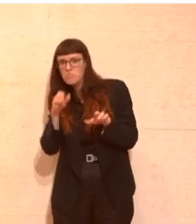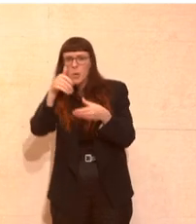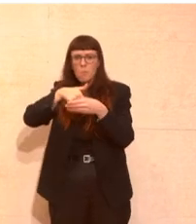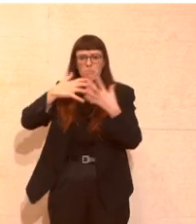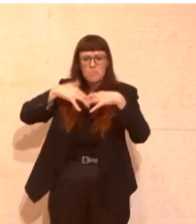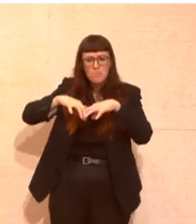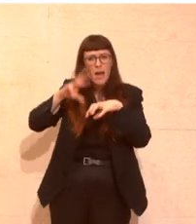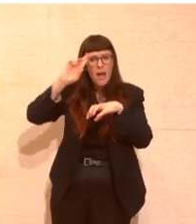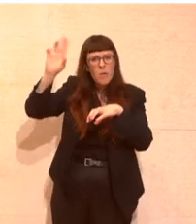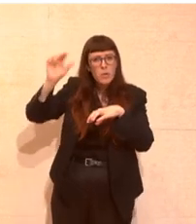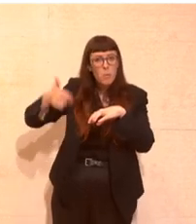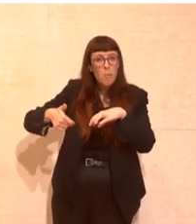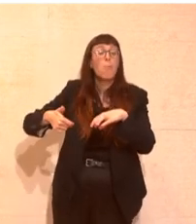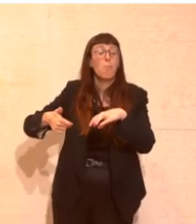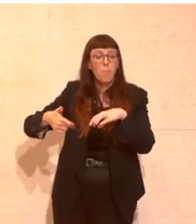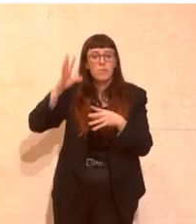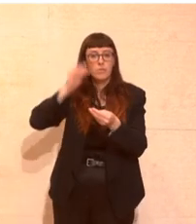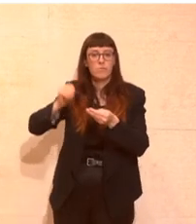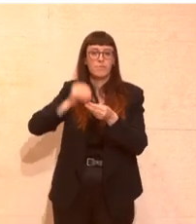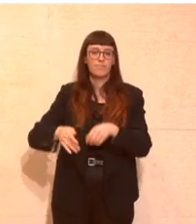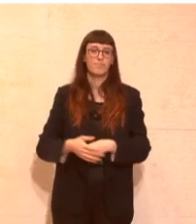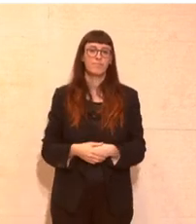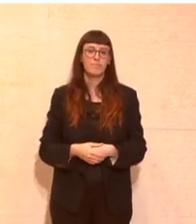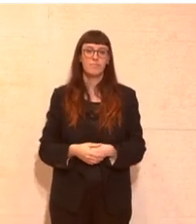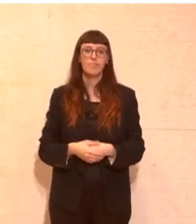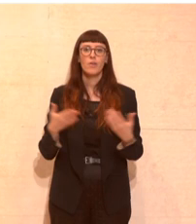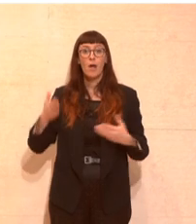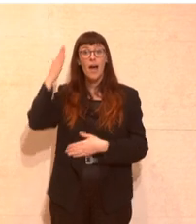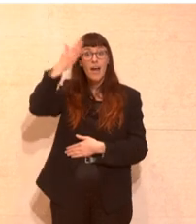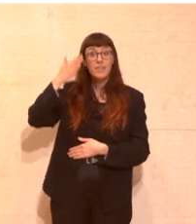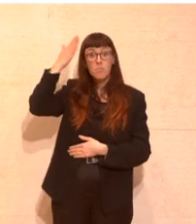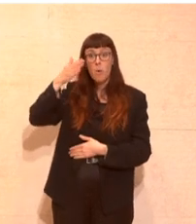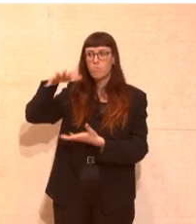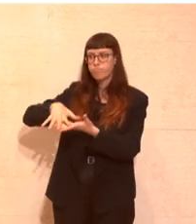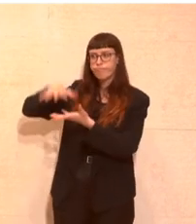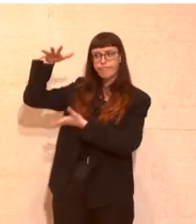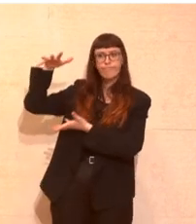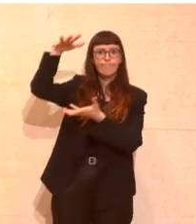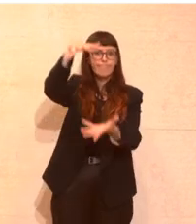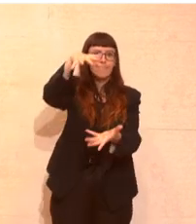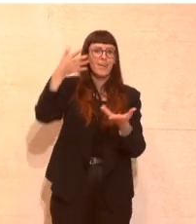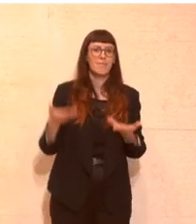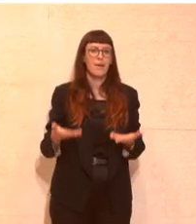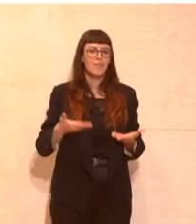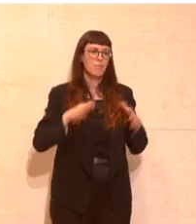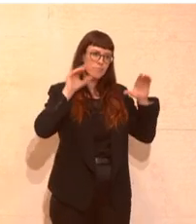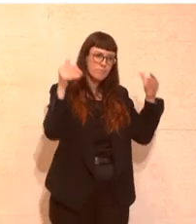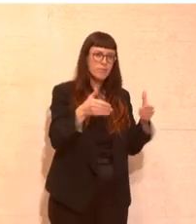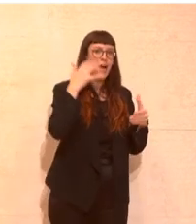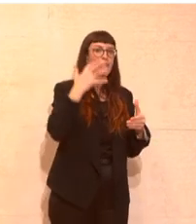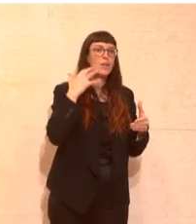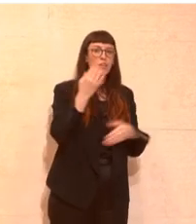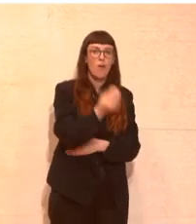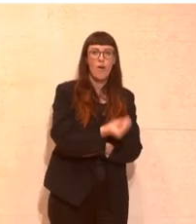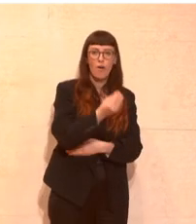sait tout ça du sommeil des animaux, ben, on va s'intéresser tout aujourd'hui au sommeil de l'enfant et au sommeil de l'adolescent. Je vous